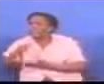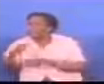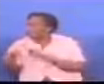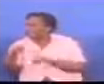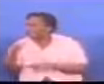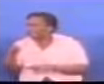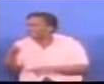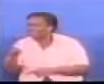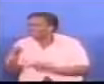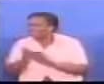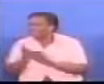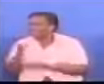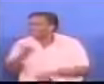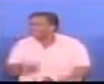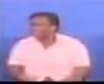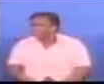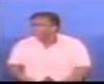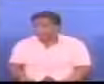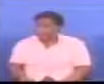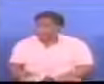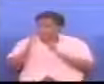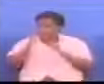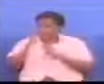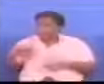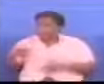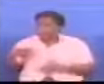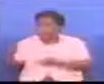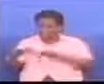mujibu wa ripoti uliotupa hapa Mheshimiwa Waziri,